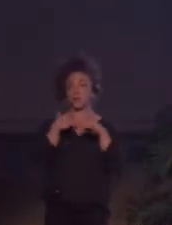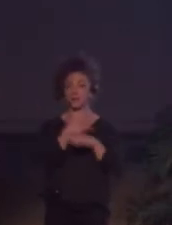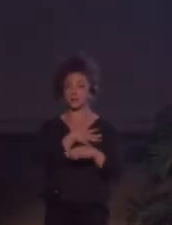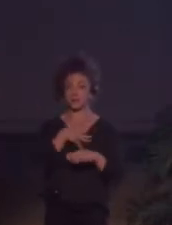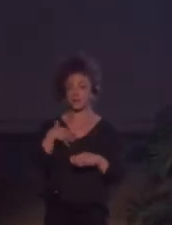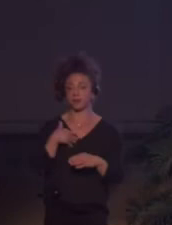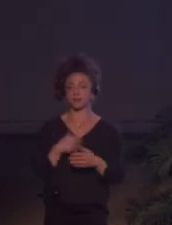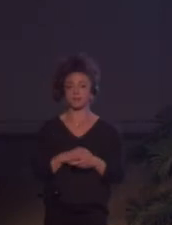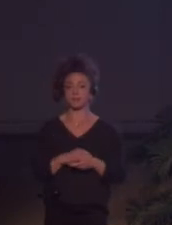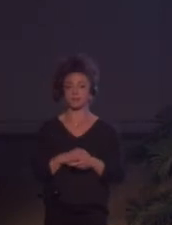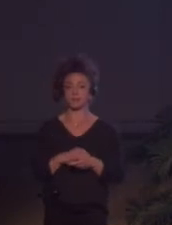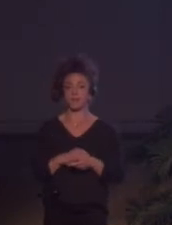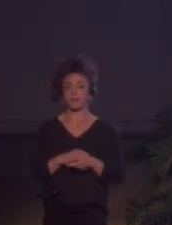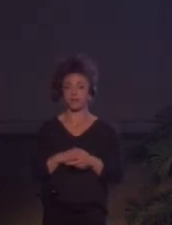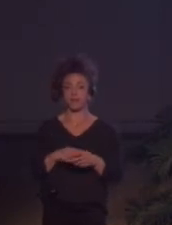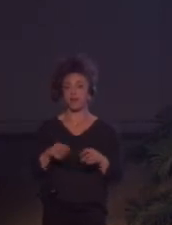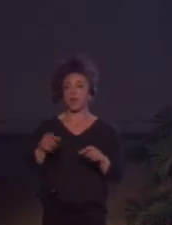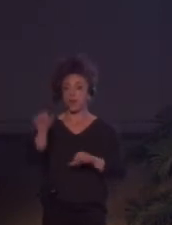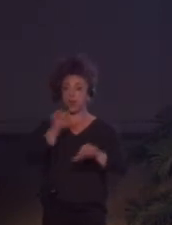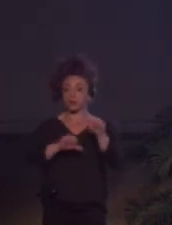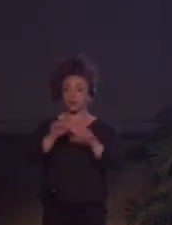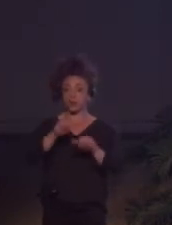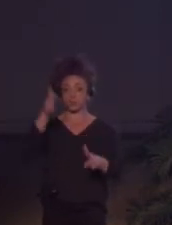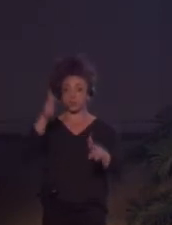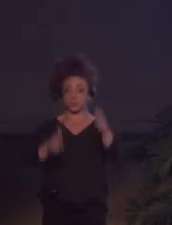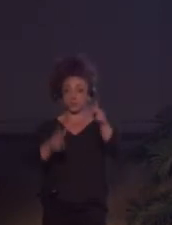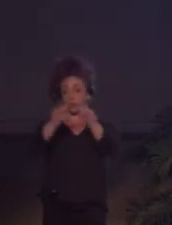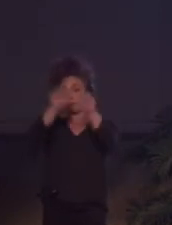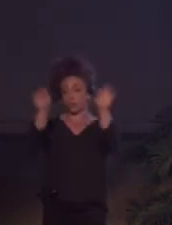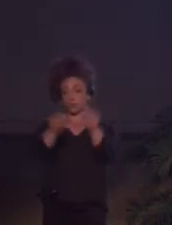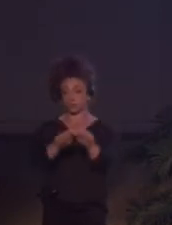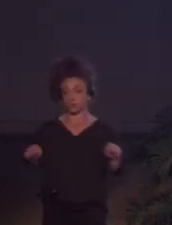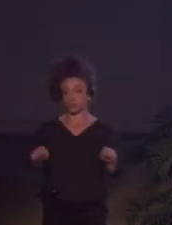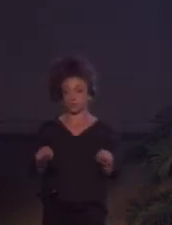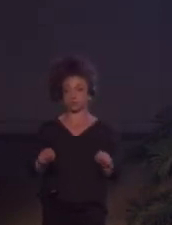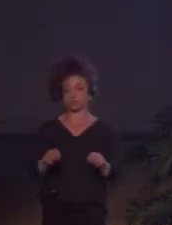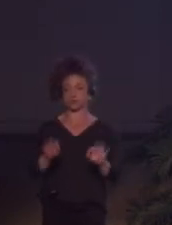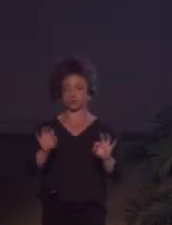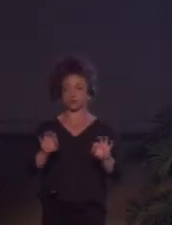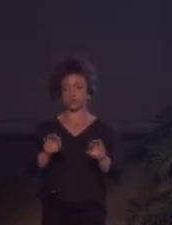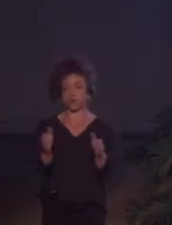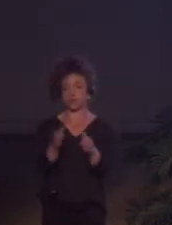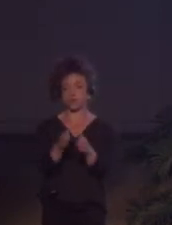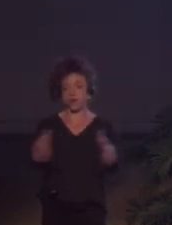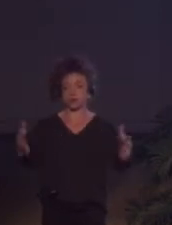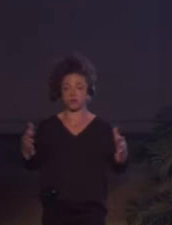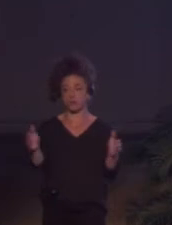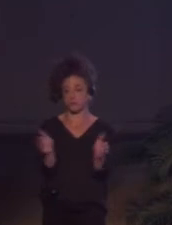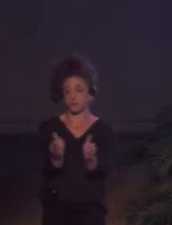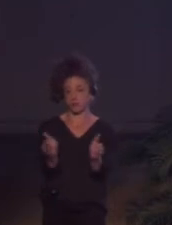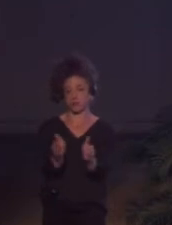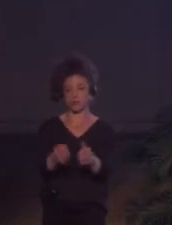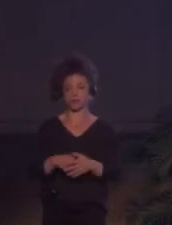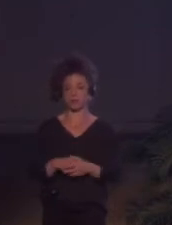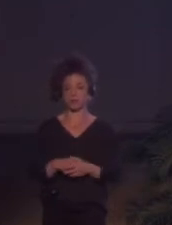da, eta bueno, ba, gure helburuak hori komunikazioa bitartekotzat hartuz, badira,